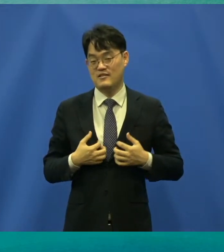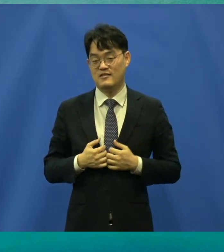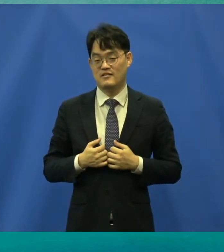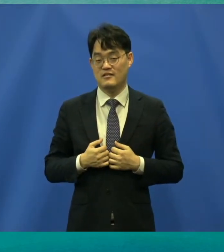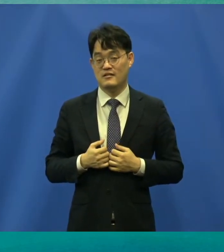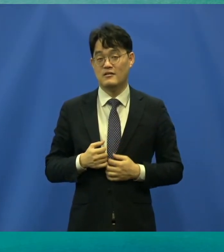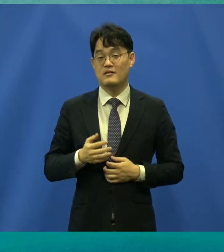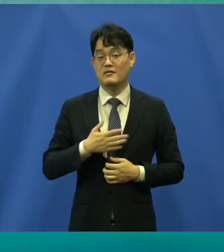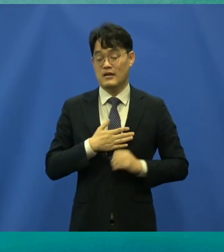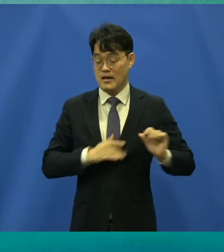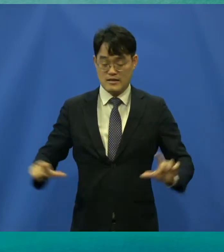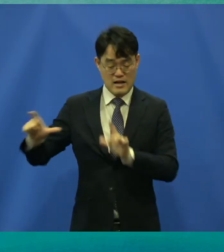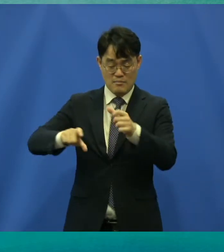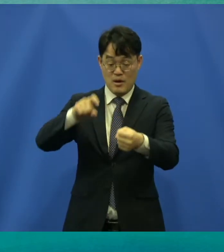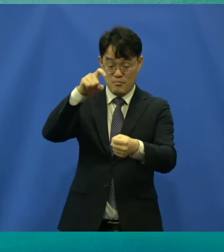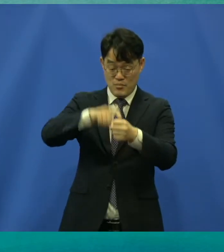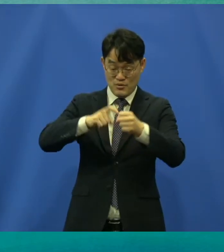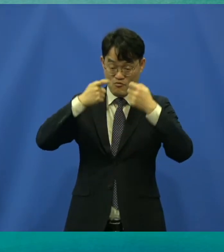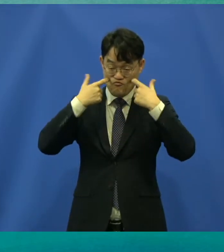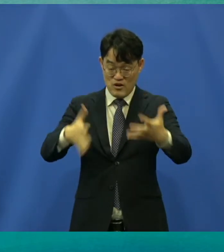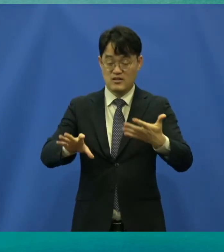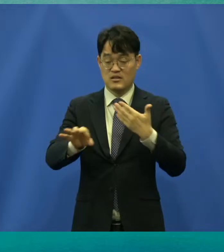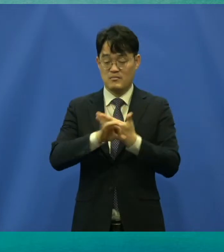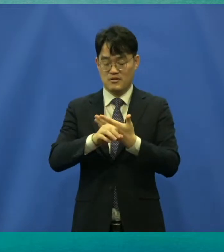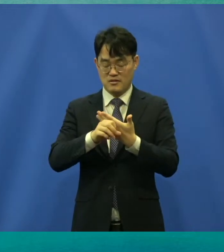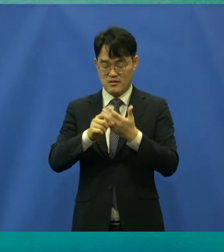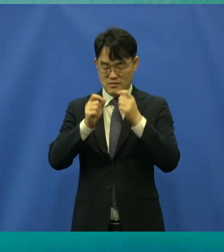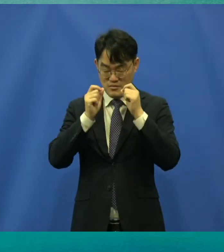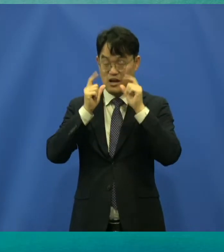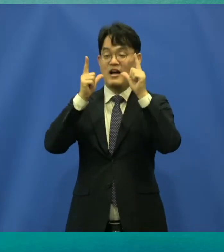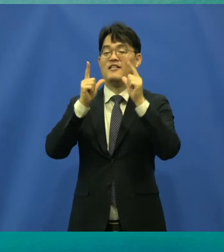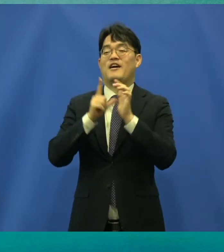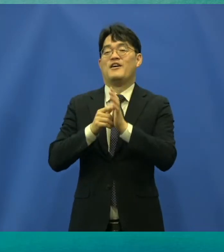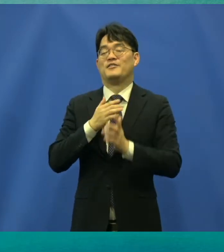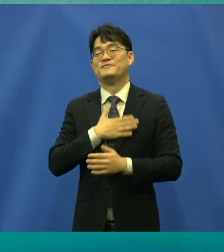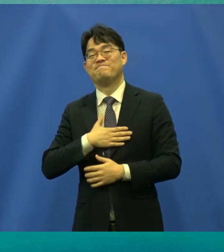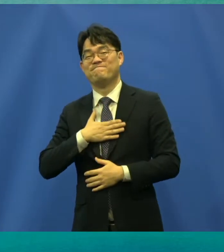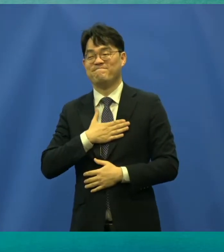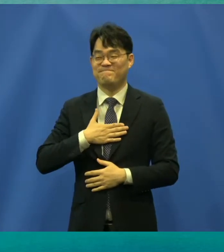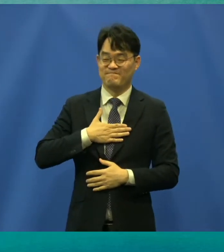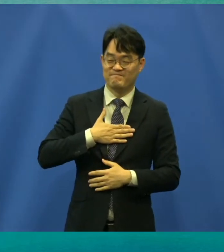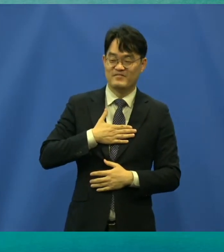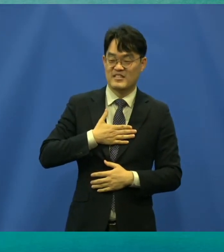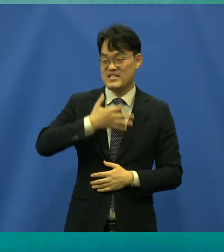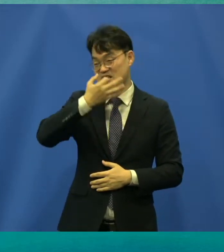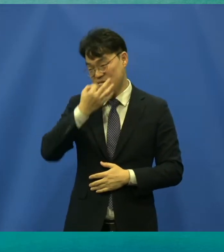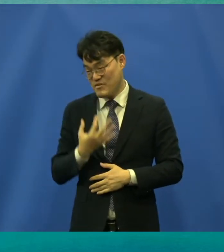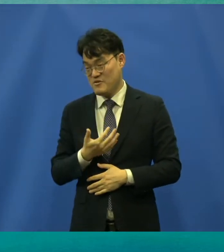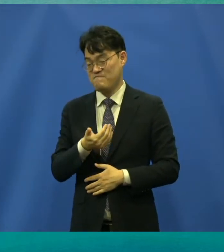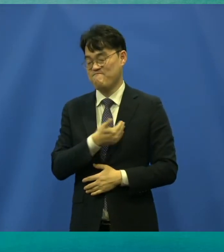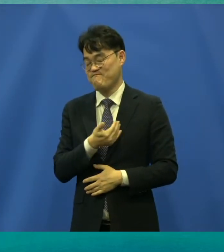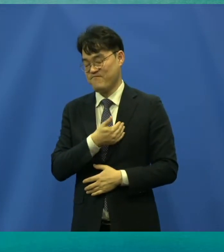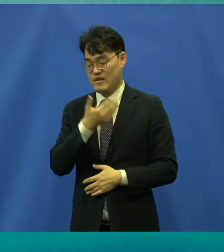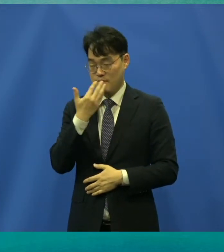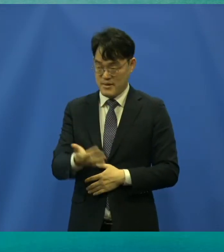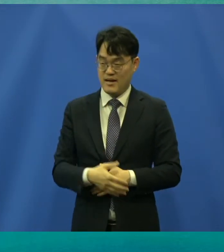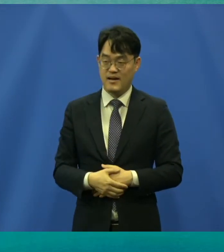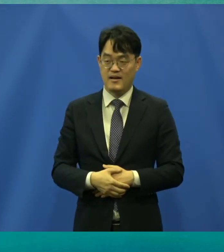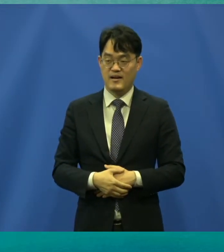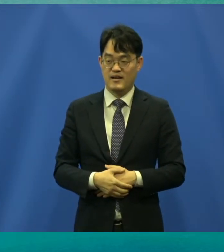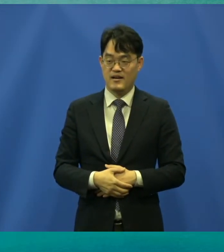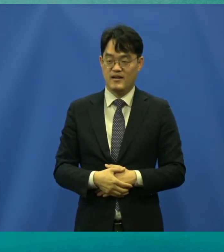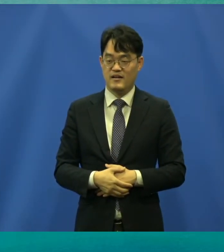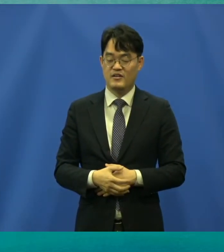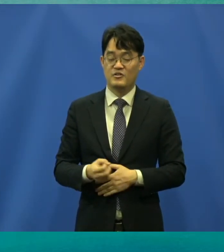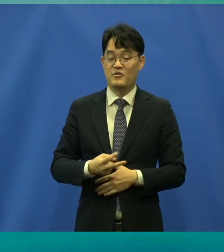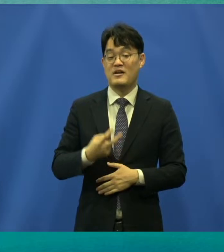때 상쾌합니다. 힘들어도 그 길을 갈 수 있습니다. 그리고 하나님이 그 길을 가게 하십니다. 그리고 감당할 수